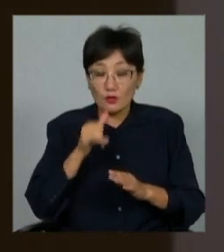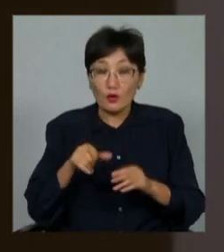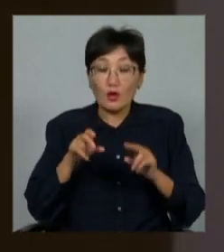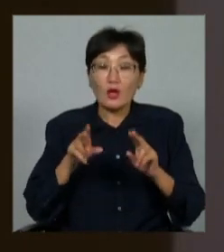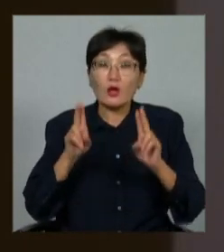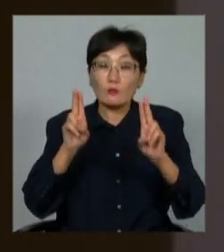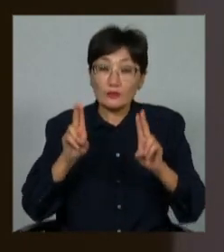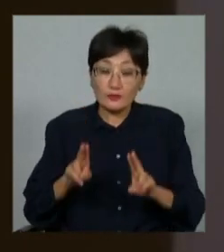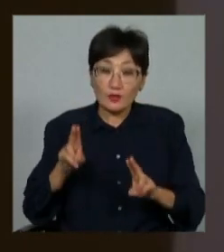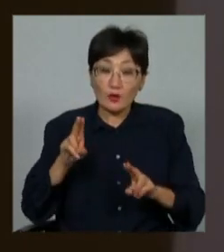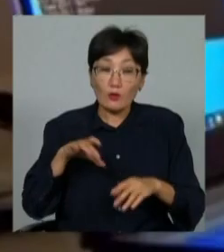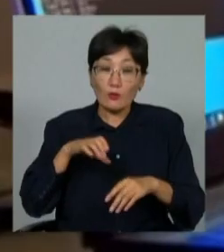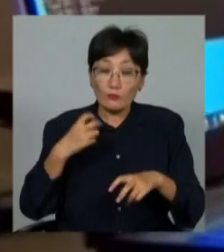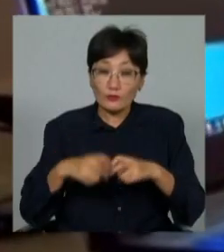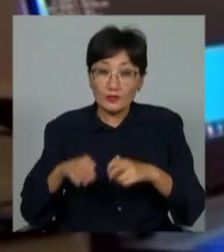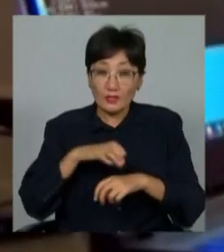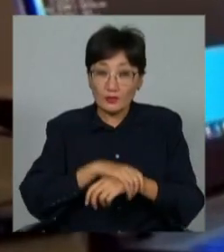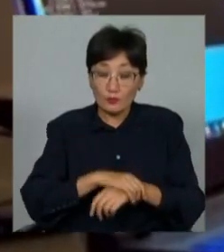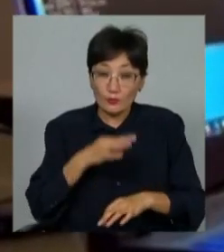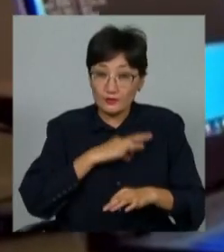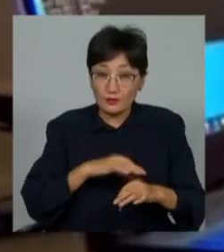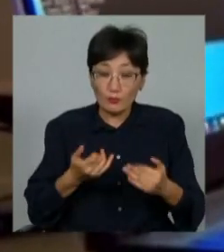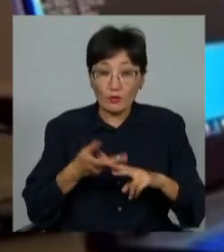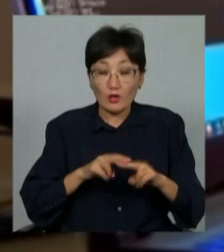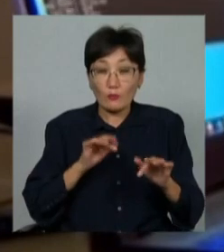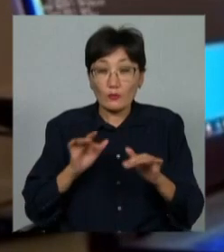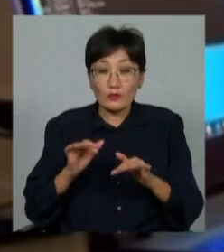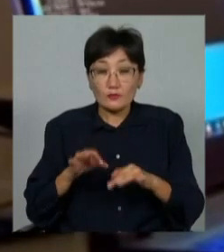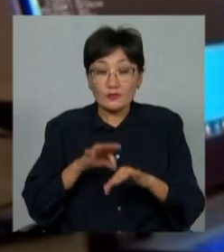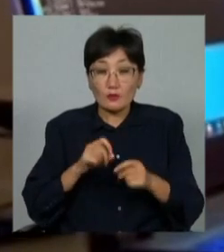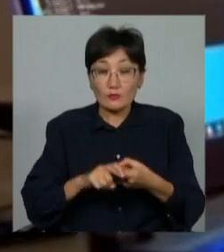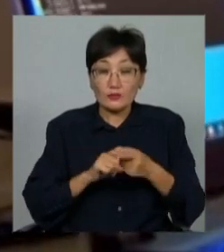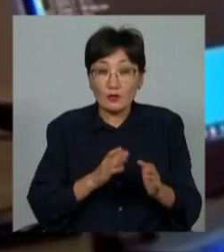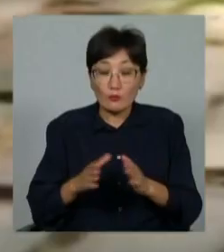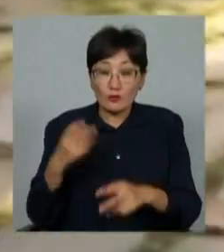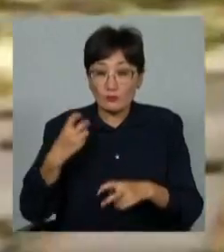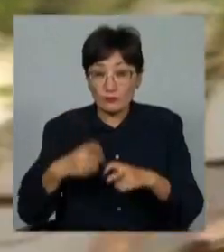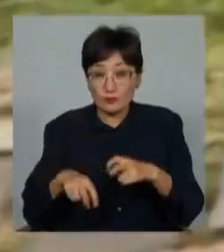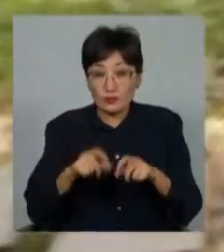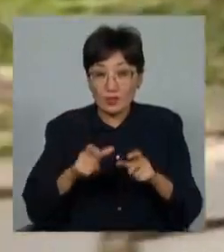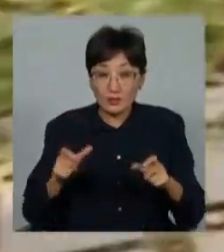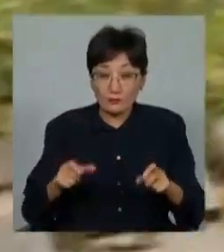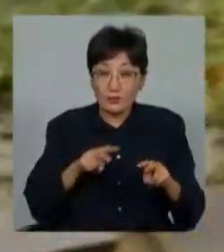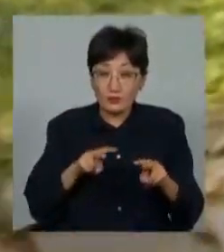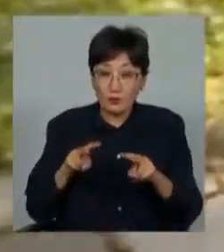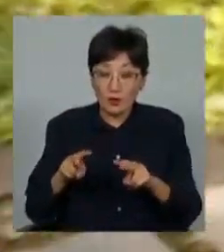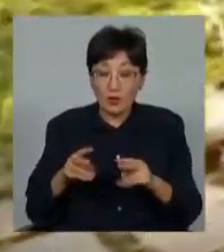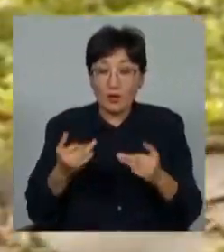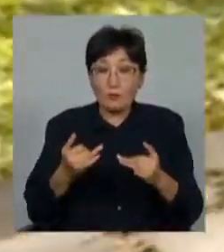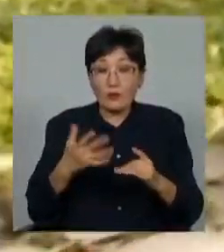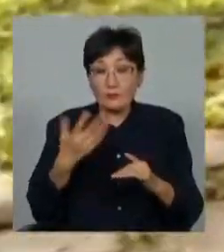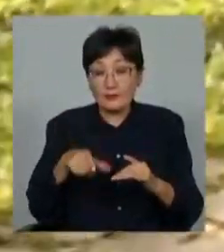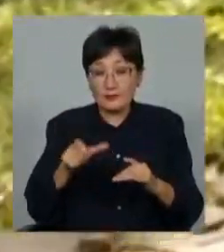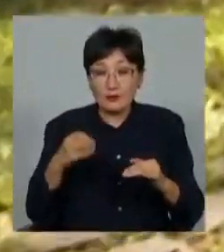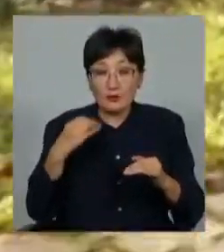ережесін бұзғандарды анықтау үшін пайдаланатын болды. Бірақ қазір бұл әдіс COVID режимін бұзушыларды да қадағалай алады. Елде енді 5 адамнан